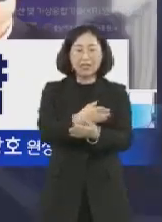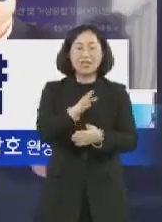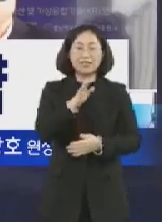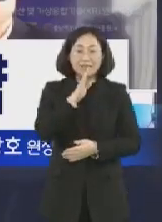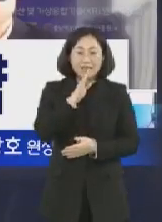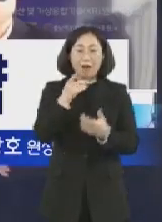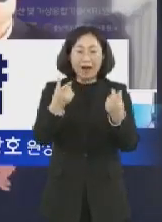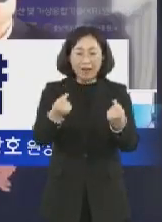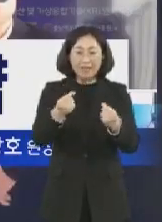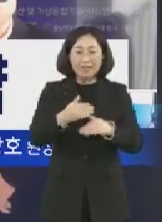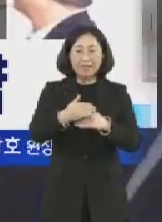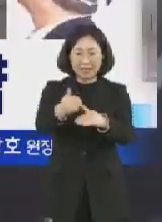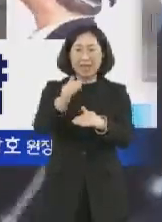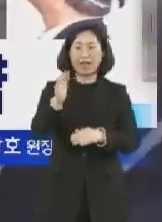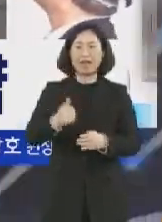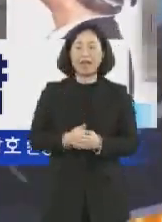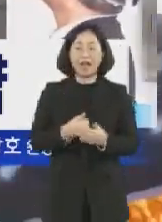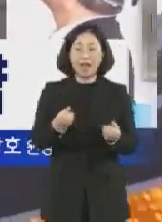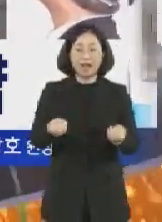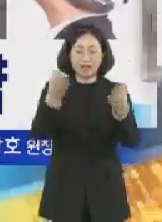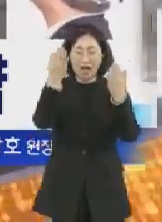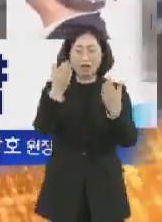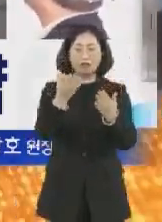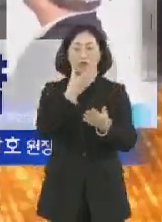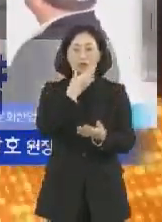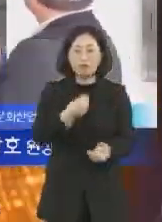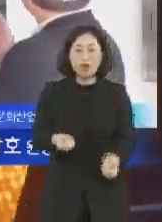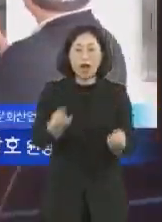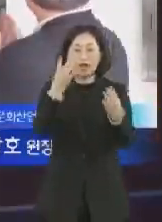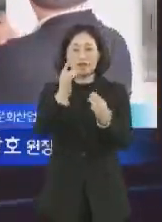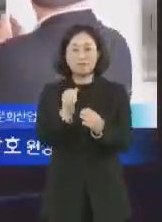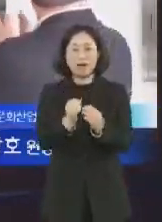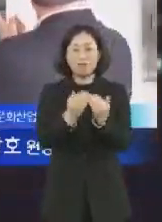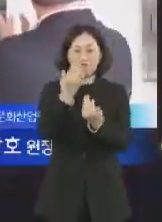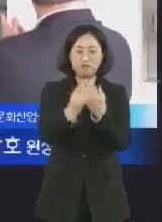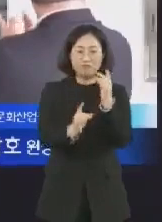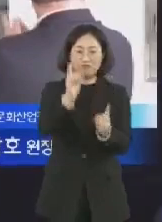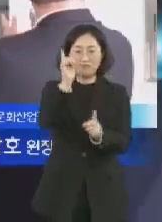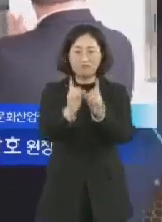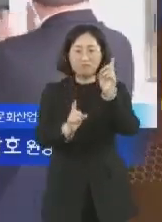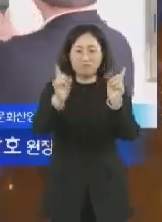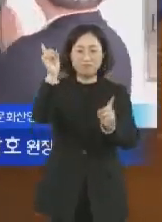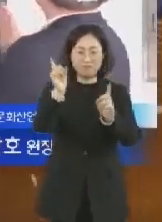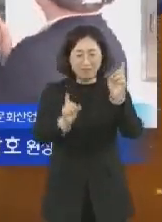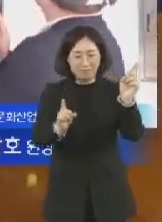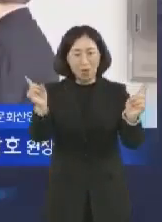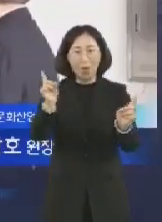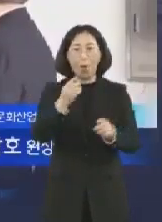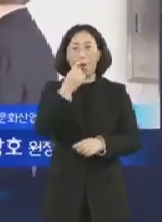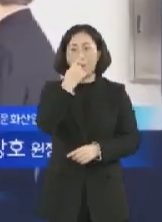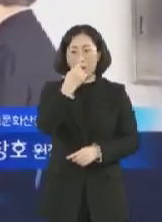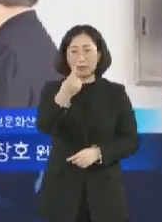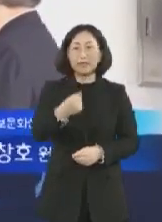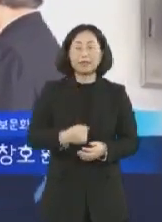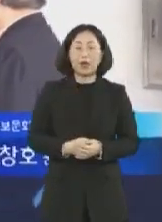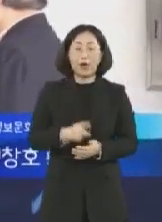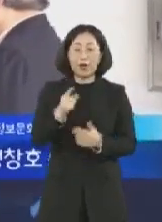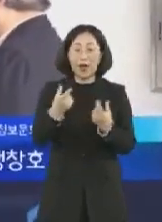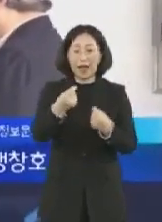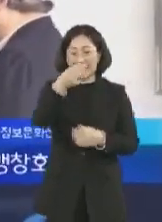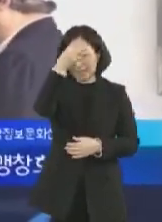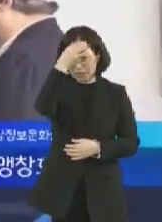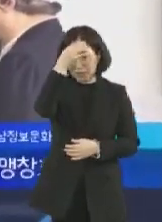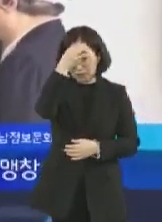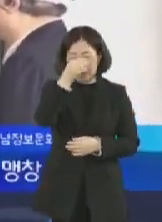진행됩니다 행사를 축하하는 불꽃놀이 이벤트도 열려 가상공간에서 장관을 연출했습니다 이 기술은